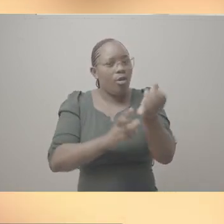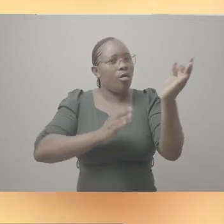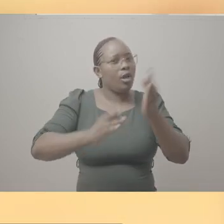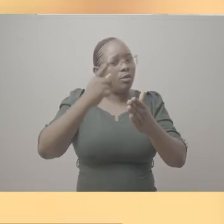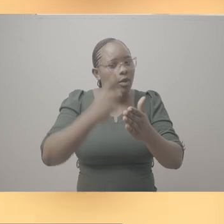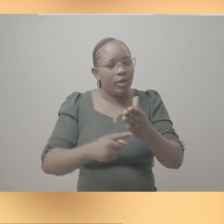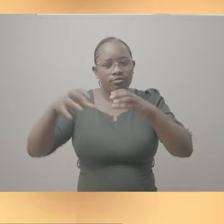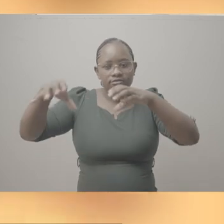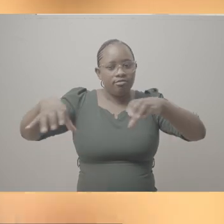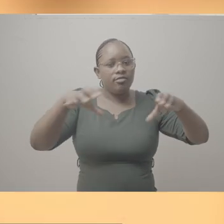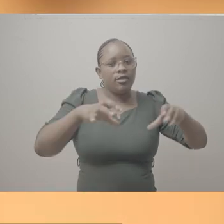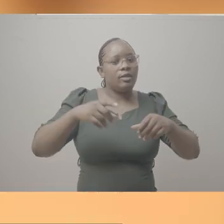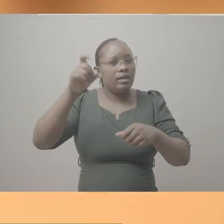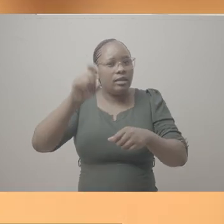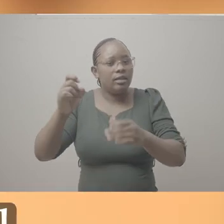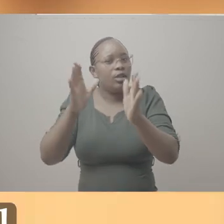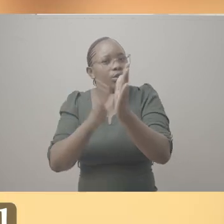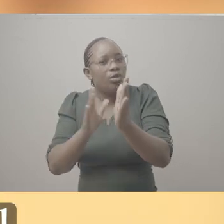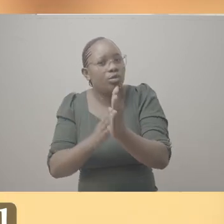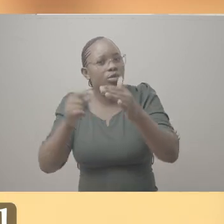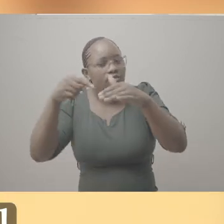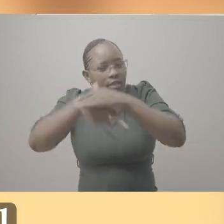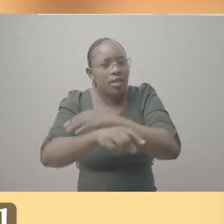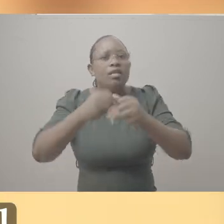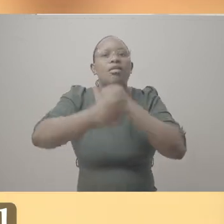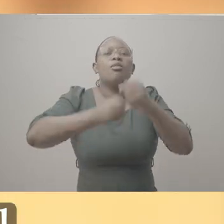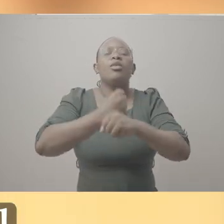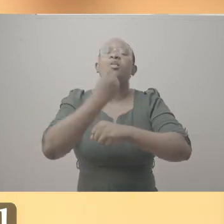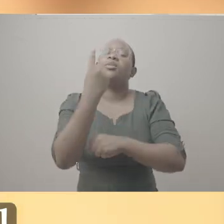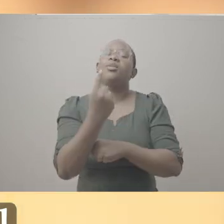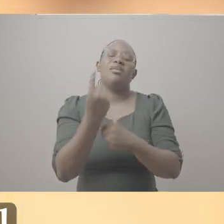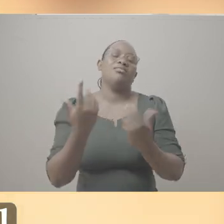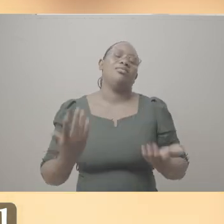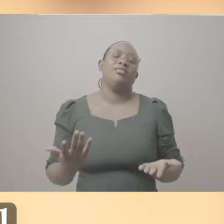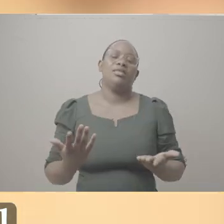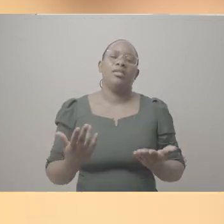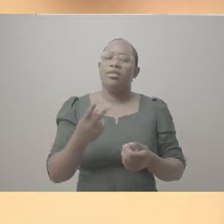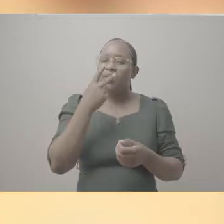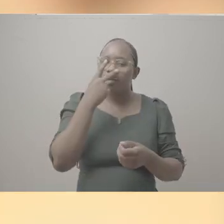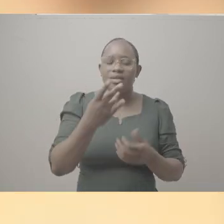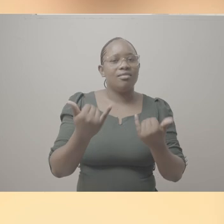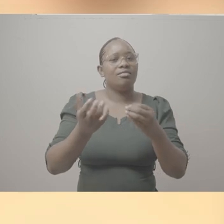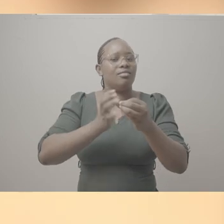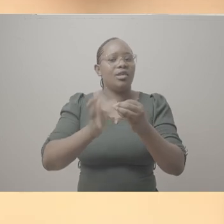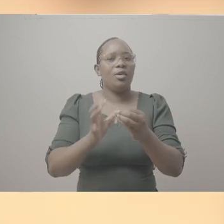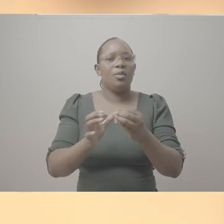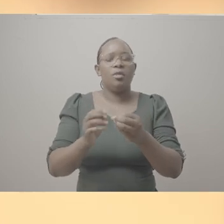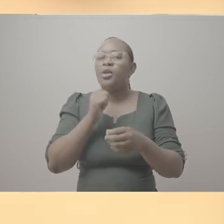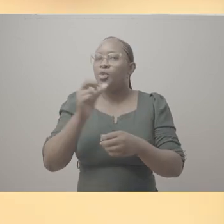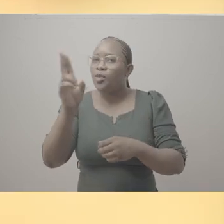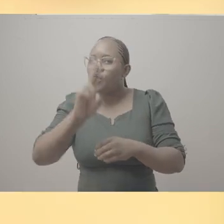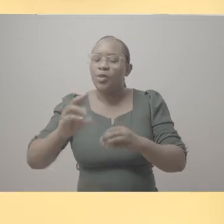ovoterwa kambo vana vechikolo vali mukustavinga nowadays mulaweza mewamba kuti mwana wede kutarika ku first kuchikolo nayenka ku grade 1 so ivo